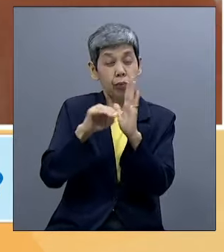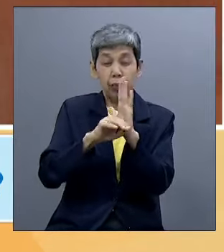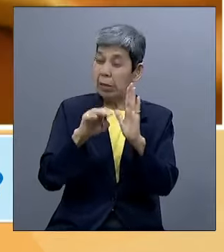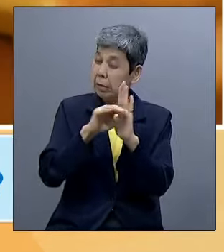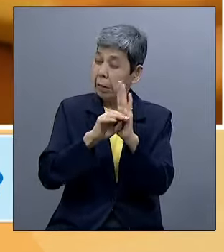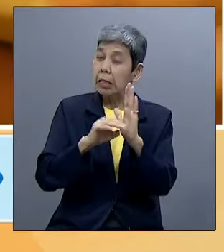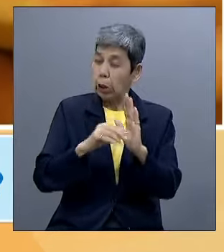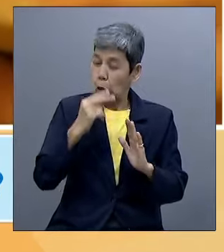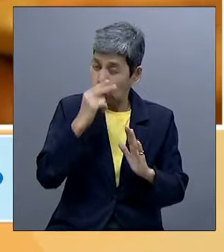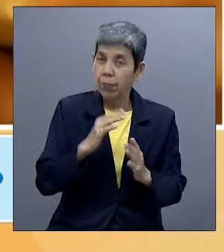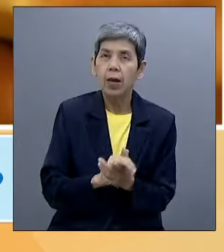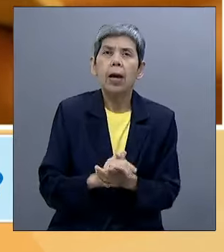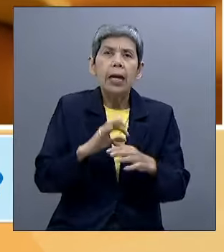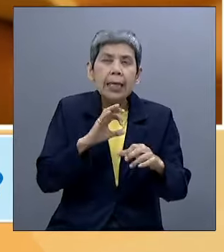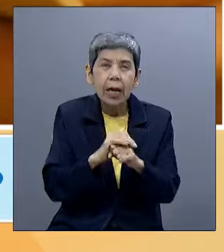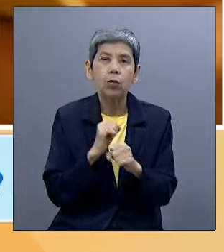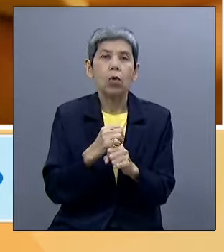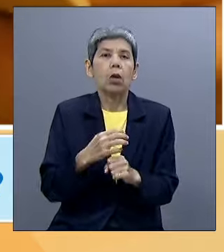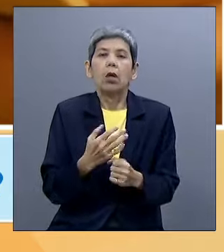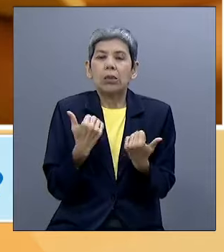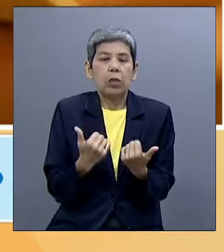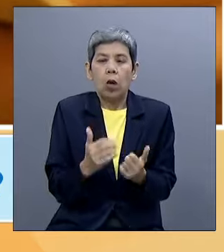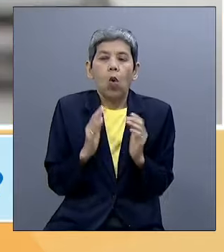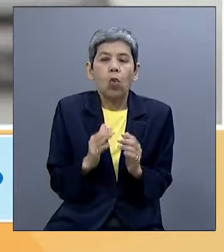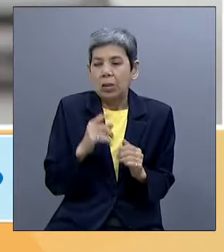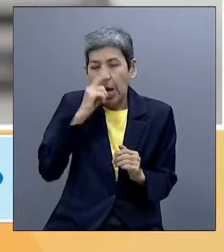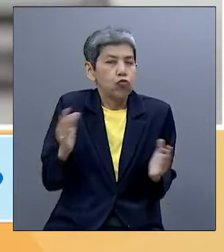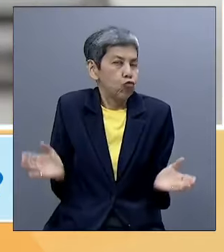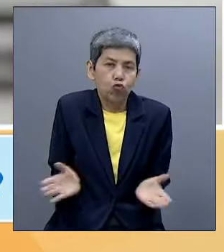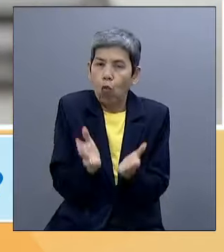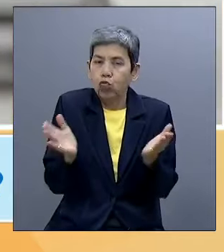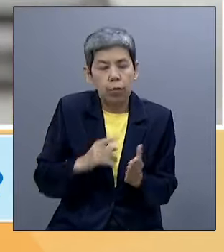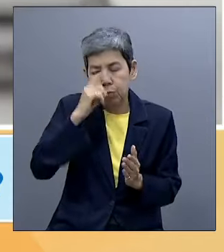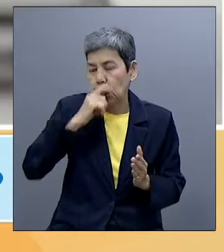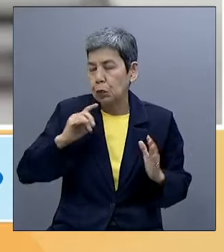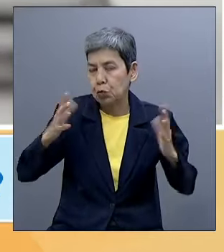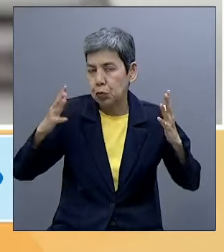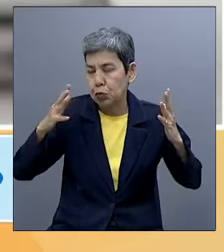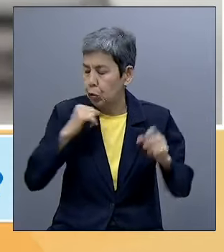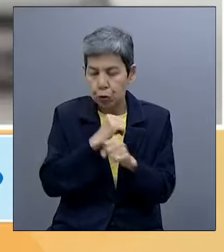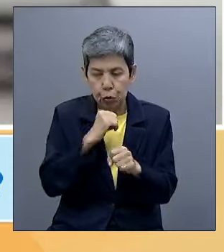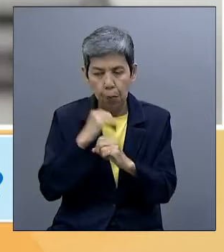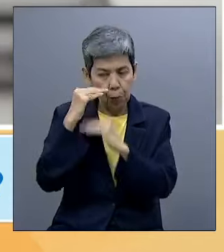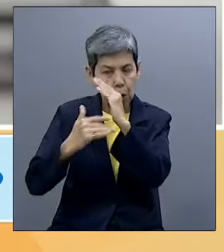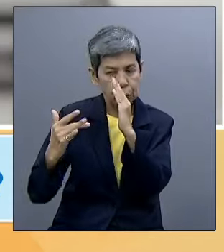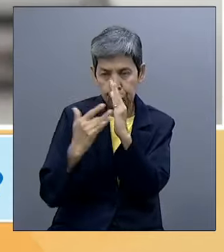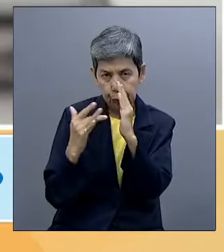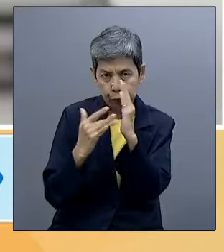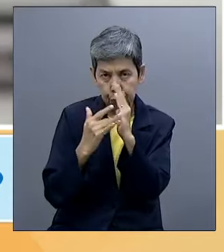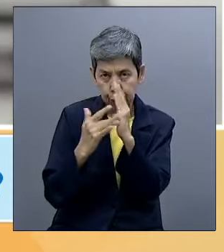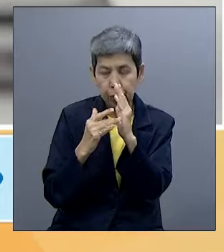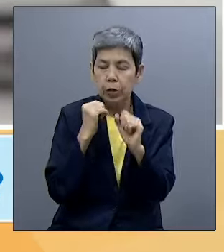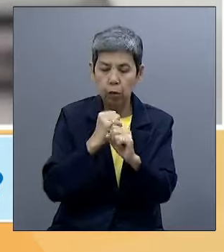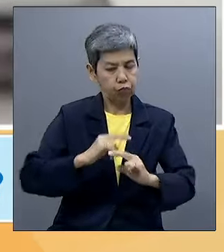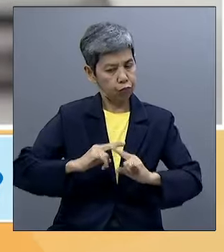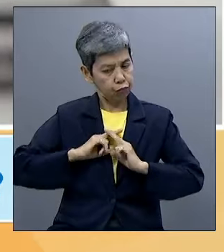สำคัญเลยนะฮะคือการส่งเสริมผู้ประกอบการในประเทศและการพัฒนาเทคโนโลยีเพื่อการพึ่งพาต